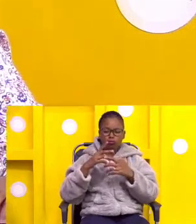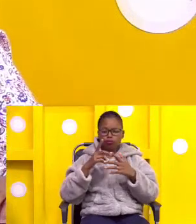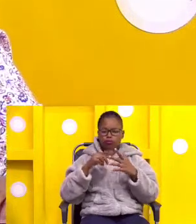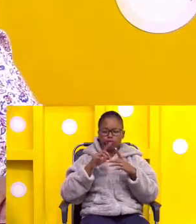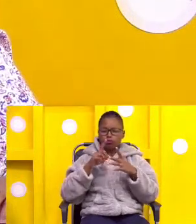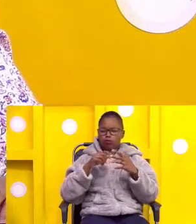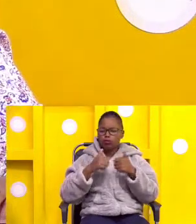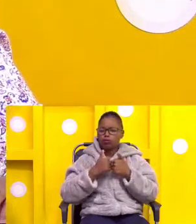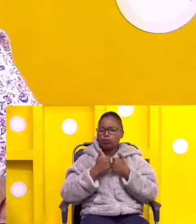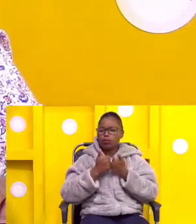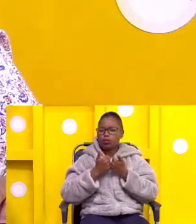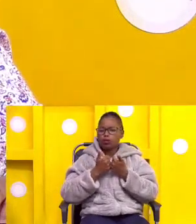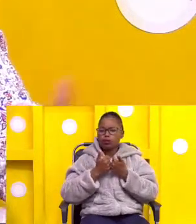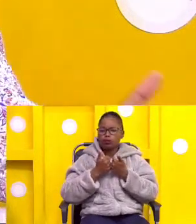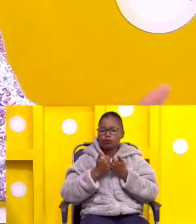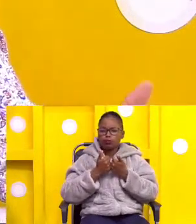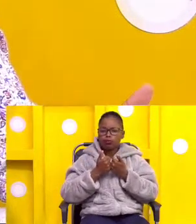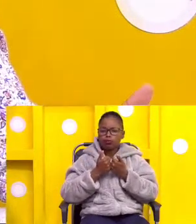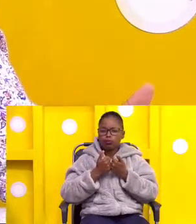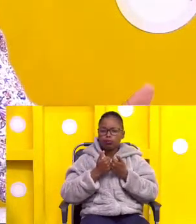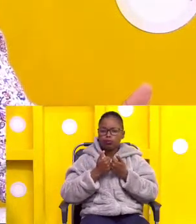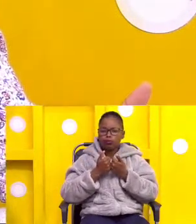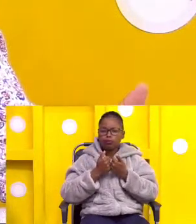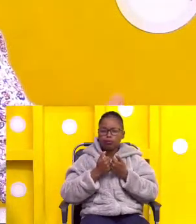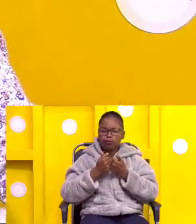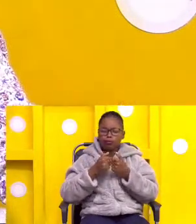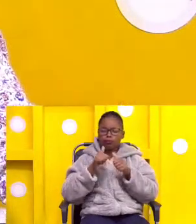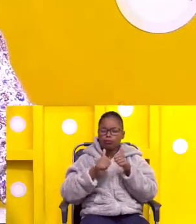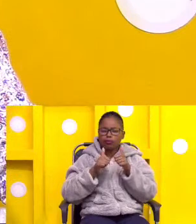tiaguku. Itali uhorori kuyo.